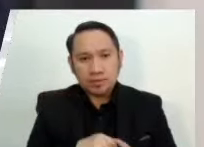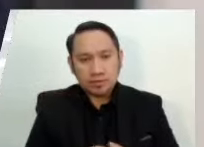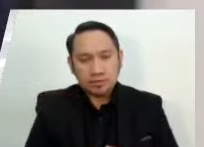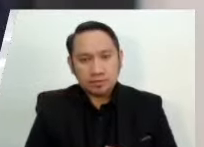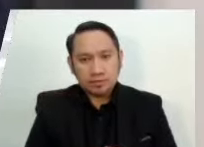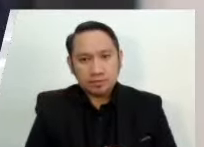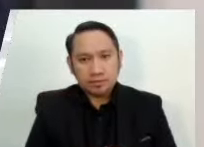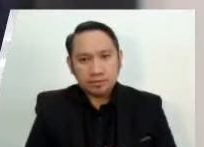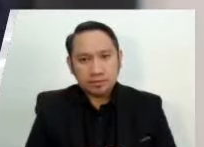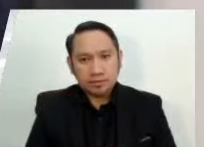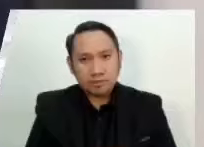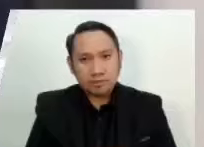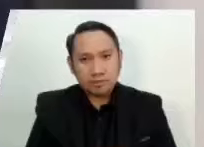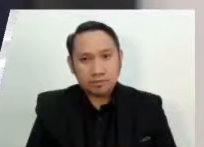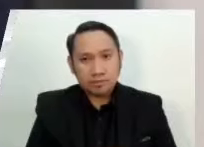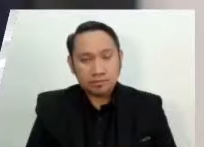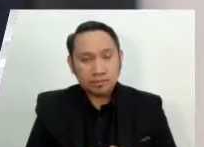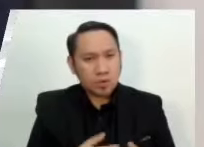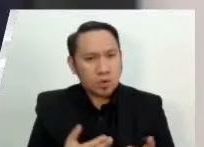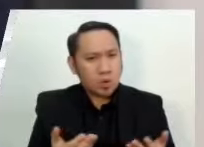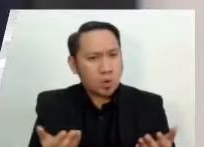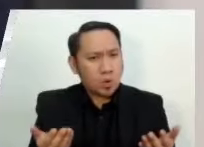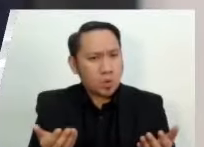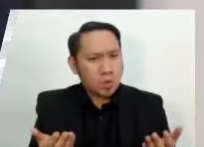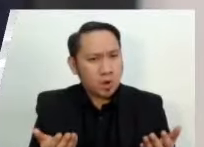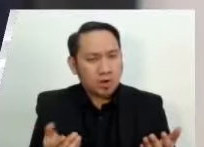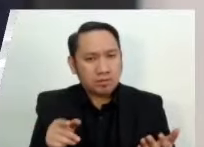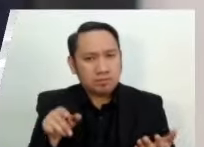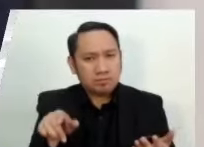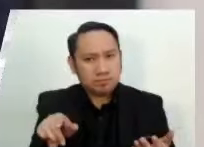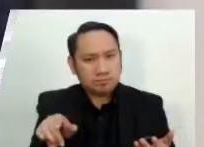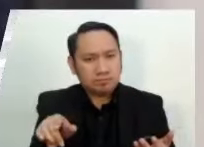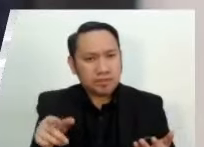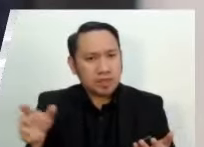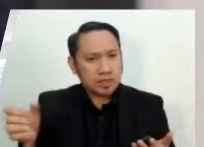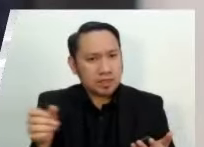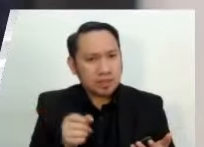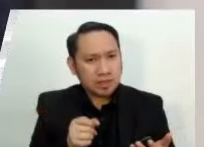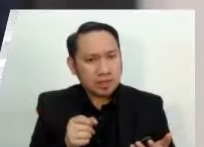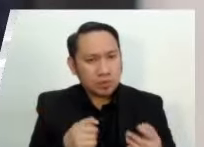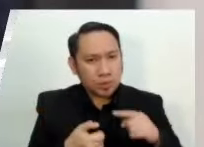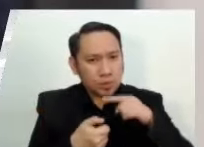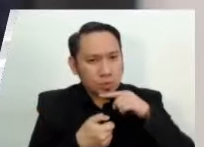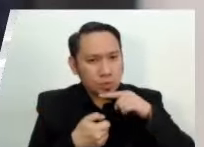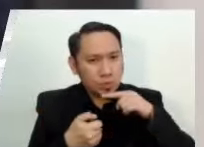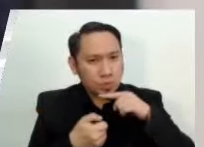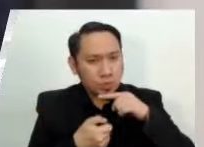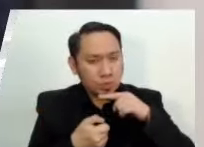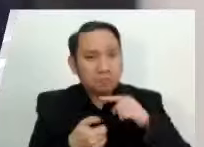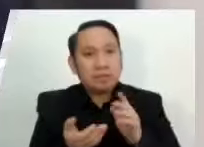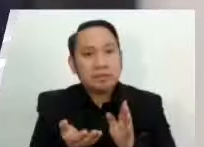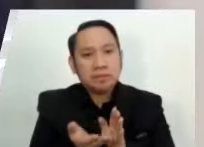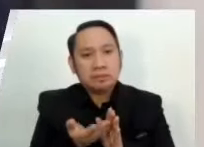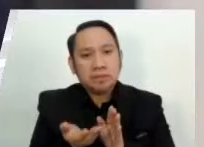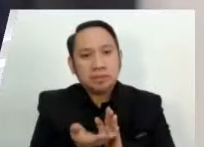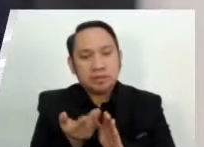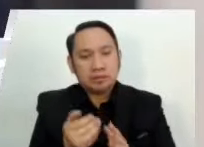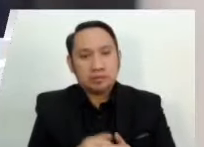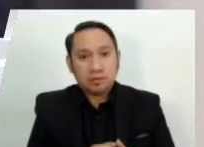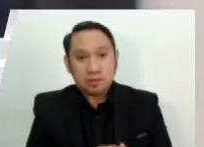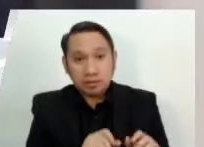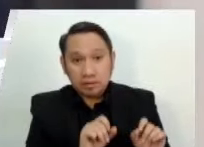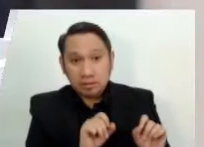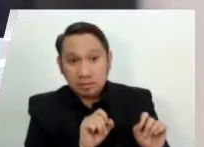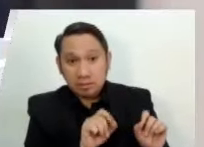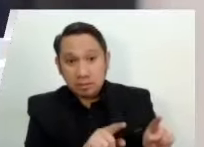kanilang binibentang shabu is sa Pasig. At binibenta nila doon sa